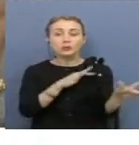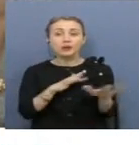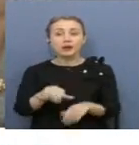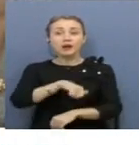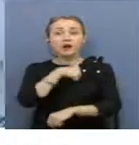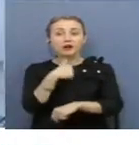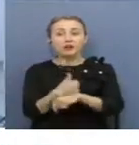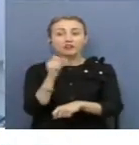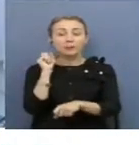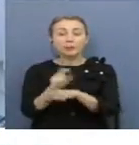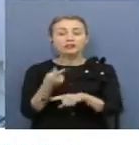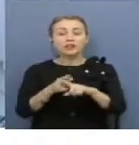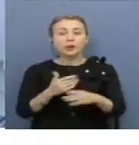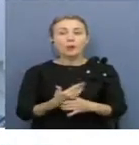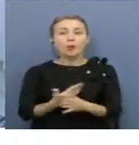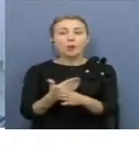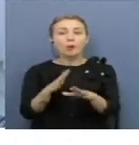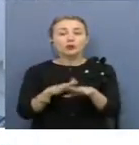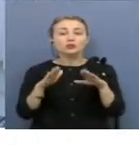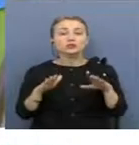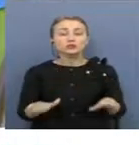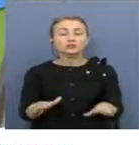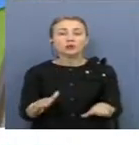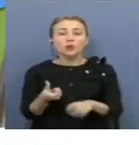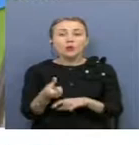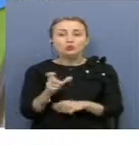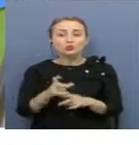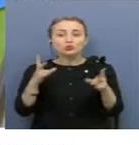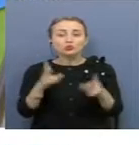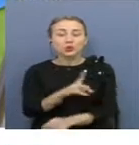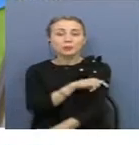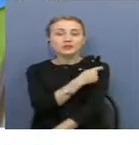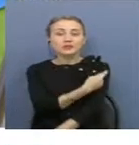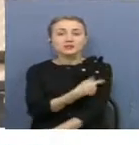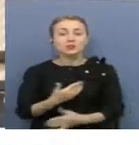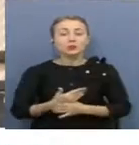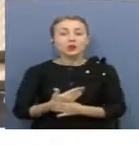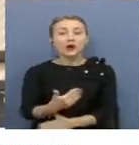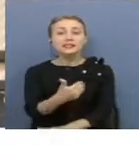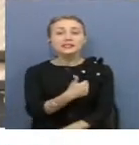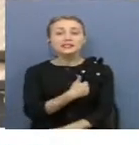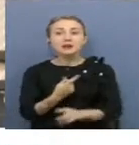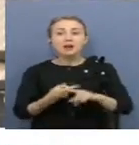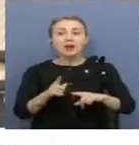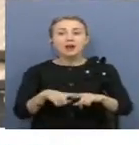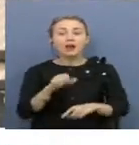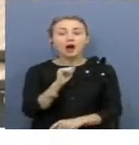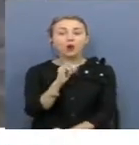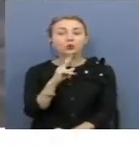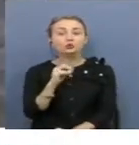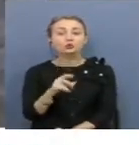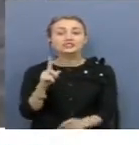танымал қолөнершілерімен бірлесіп, шеберлік сыныптарын қолға алып, суреттер, зергерлік бұйымдар, астау, былғарыдан жасалған